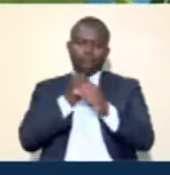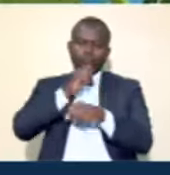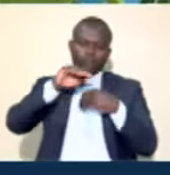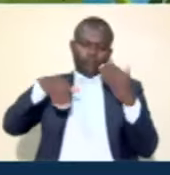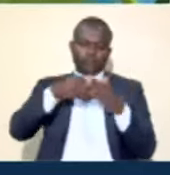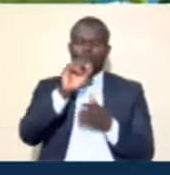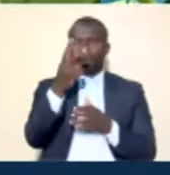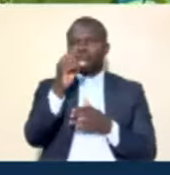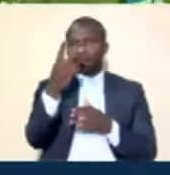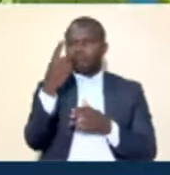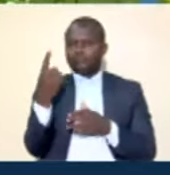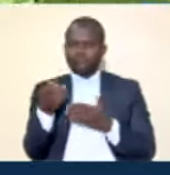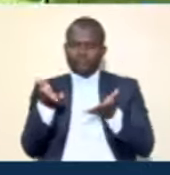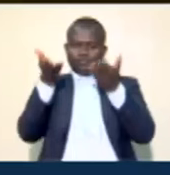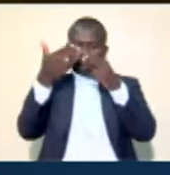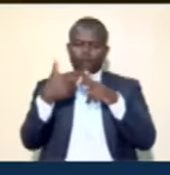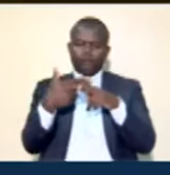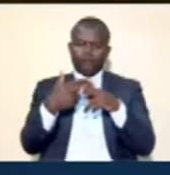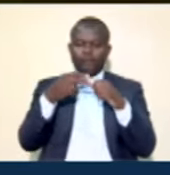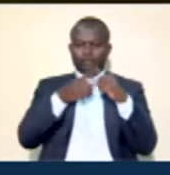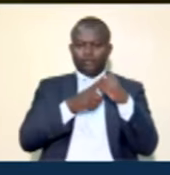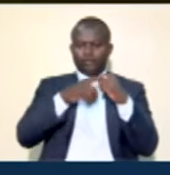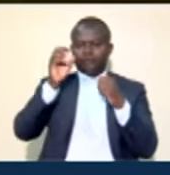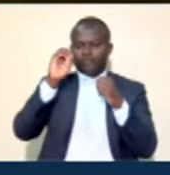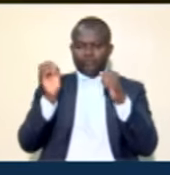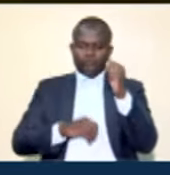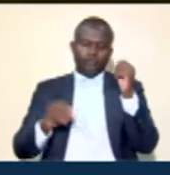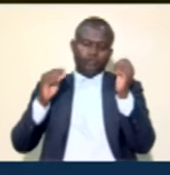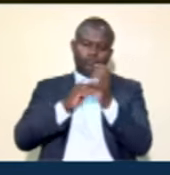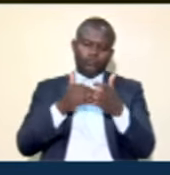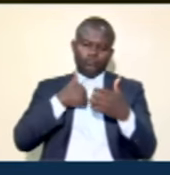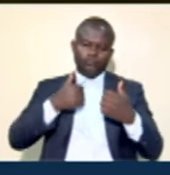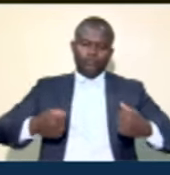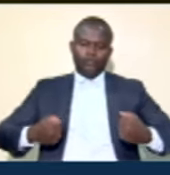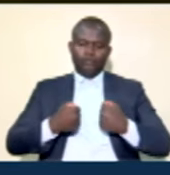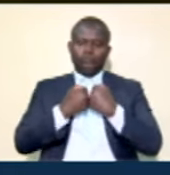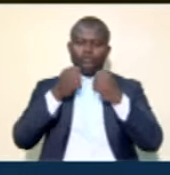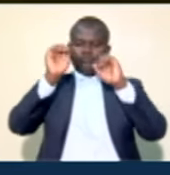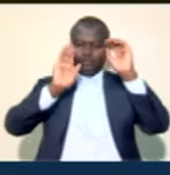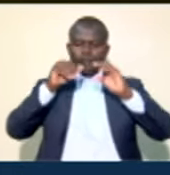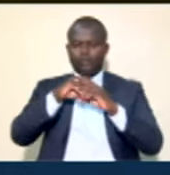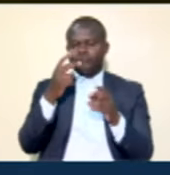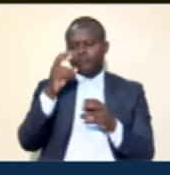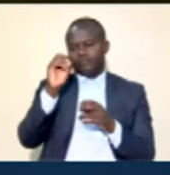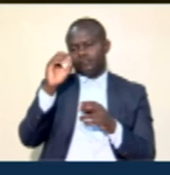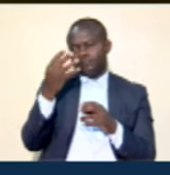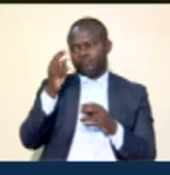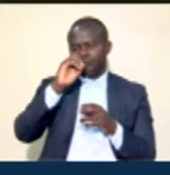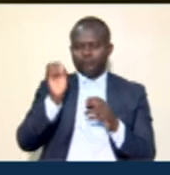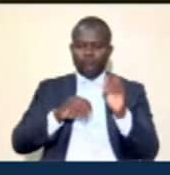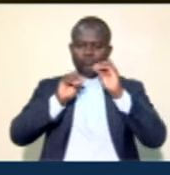wa 2021 warazamutse ku gipimo cya 6%, ndetse bunagira uruhare rwa 24% mu musaruro